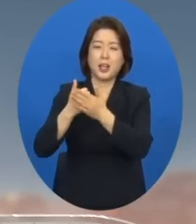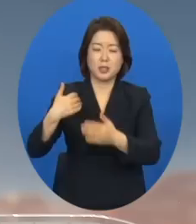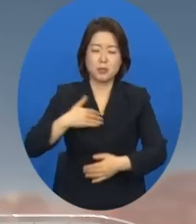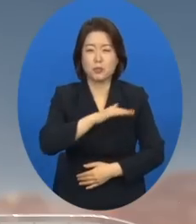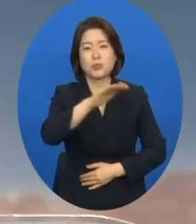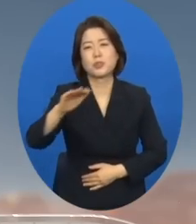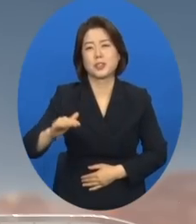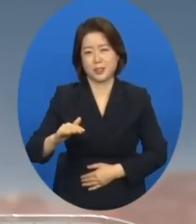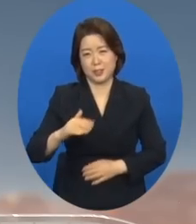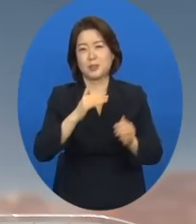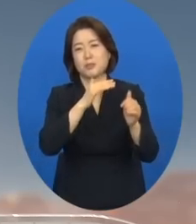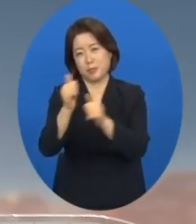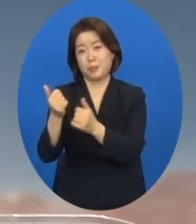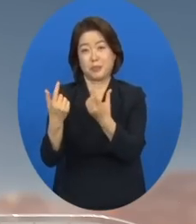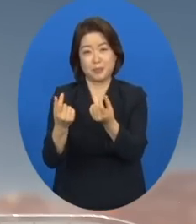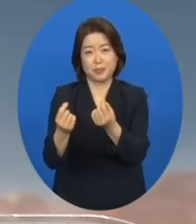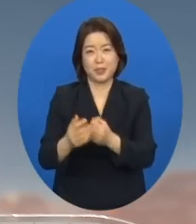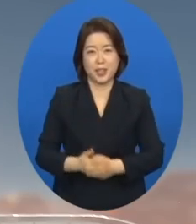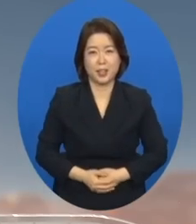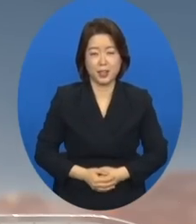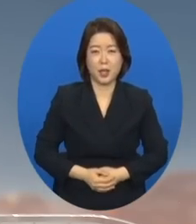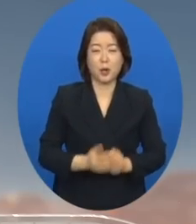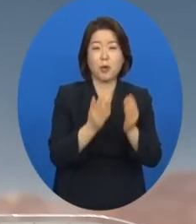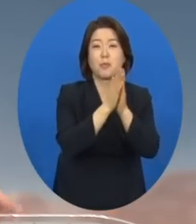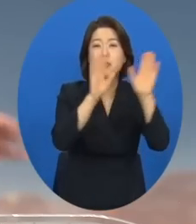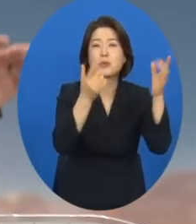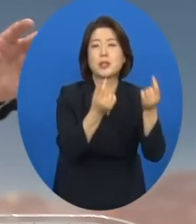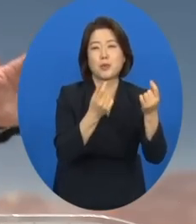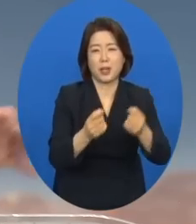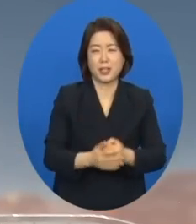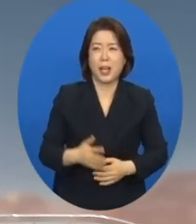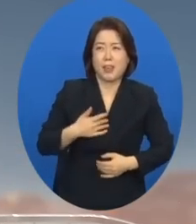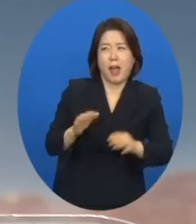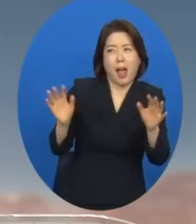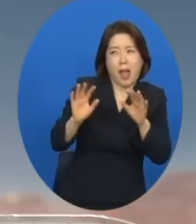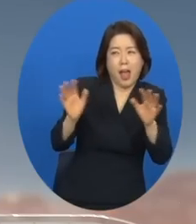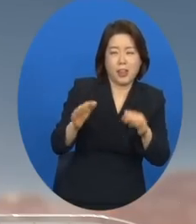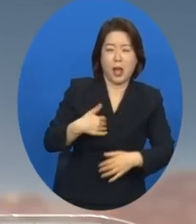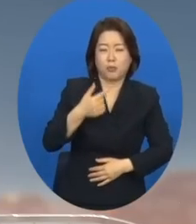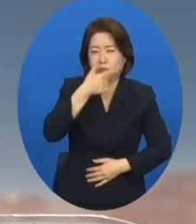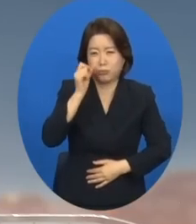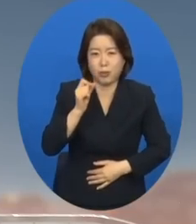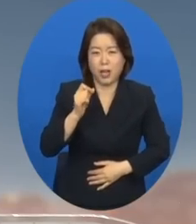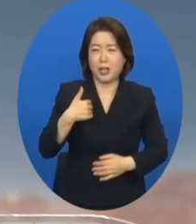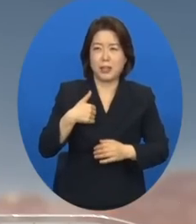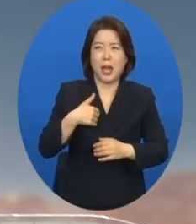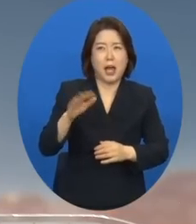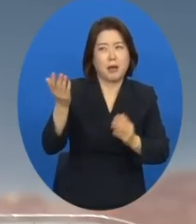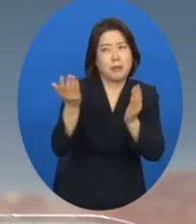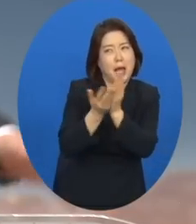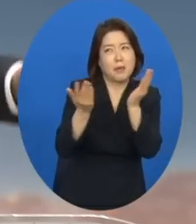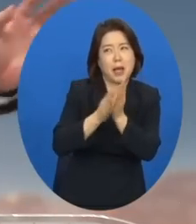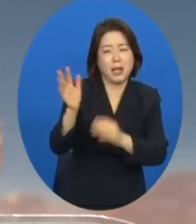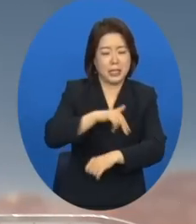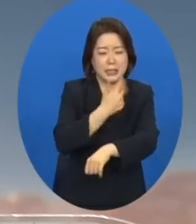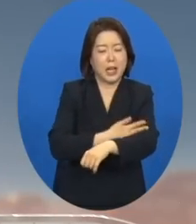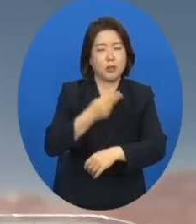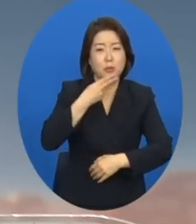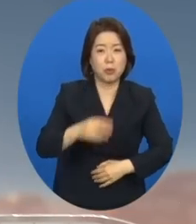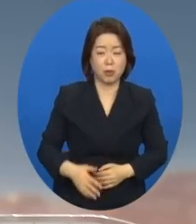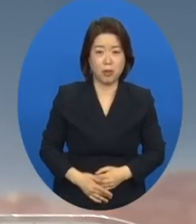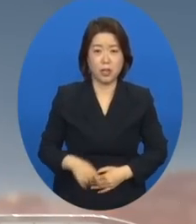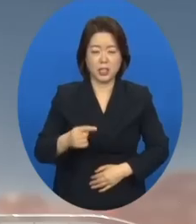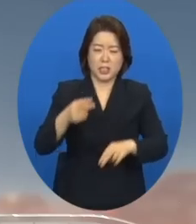여러분을 부르신 겁니다 마치 모세와 같다는 거예요 하나님 저는 못합니다 저는 부족합니다 보낼만한 사람 보내십시오 저에게